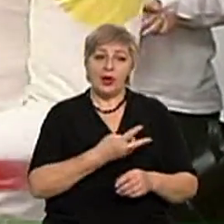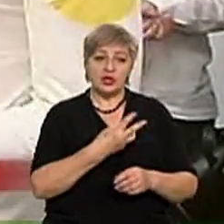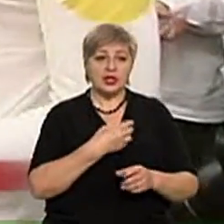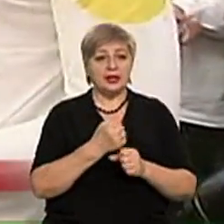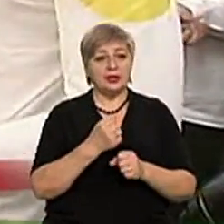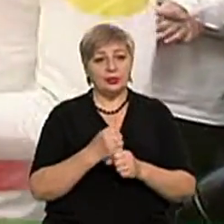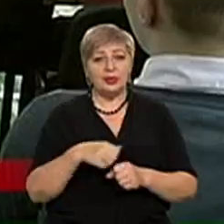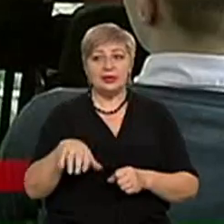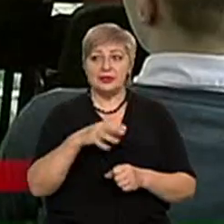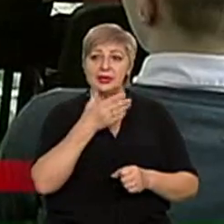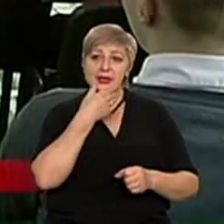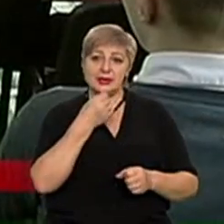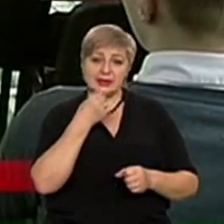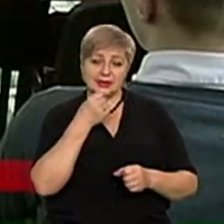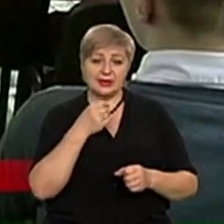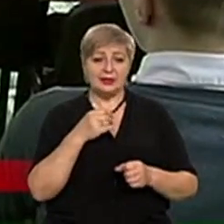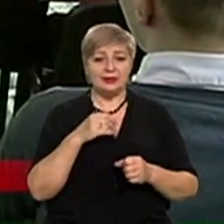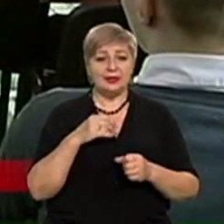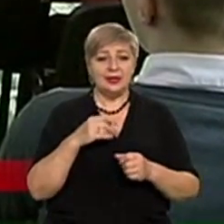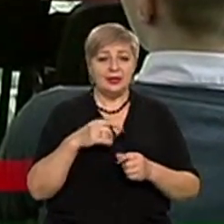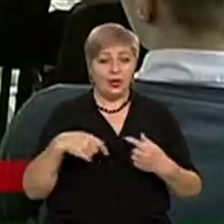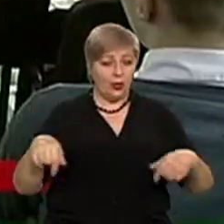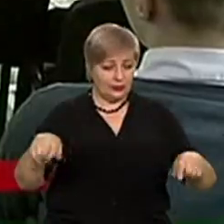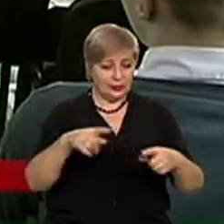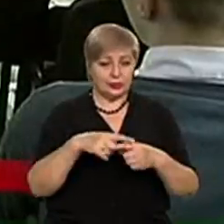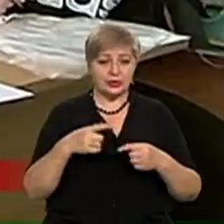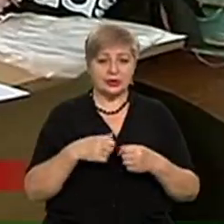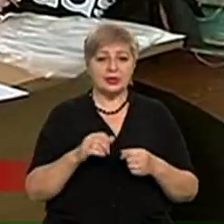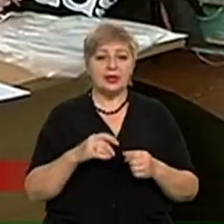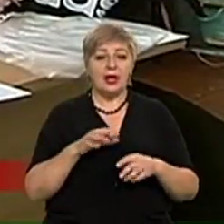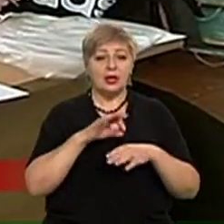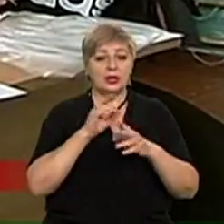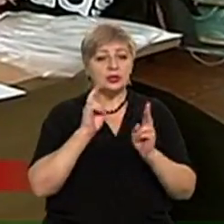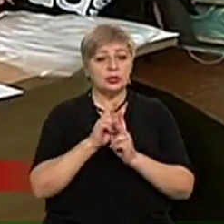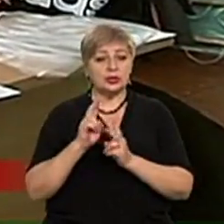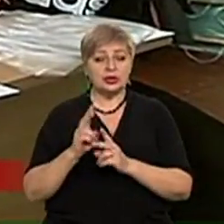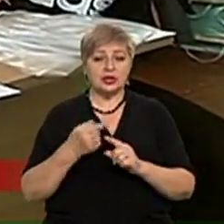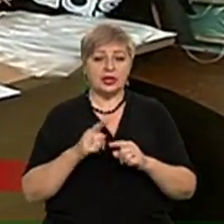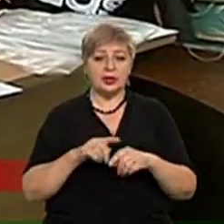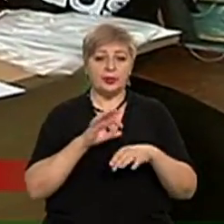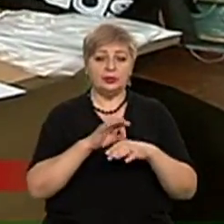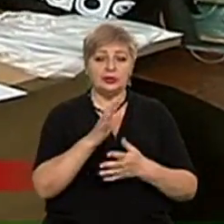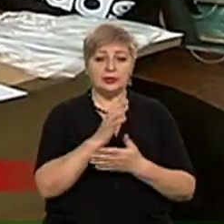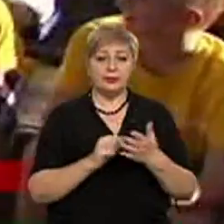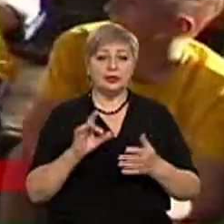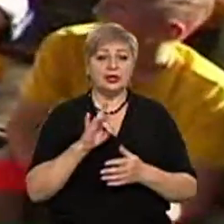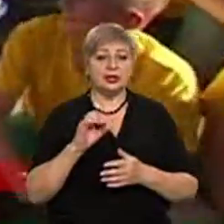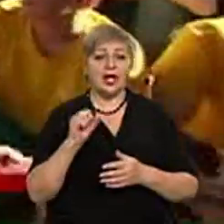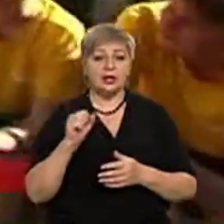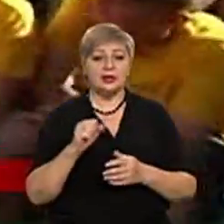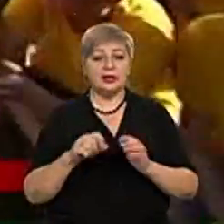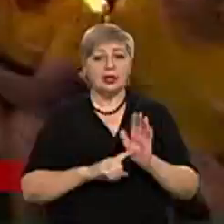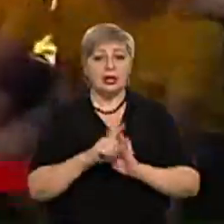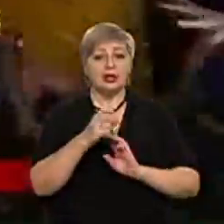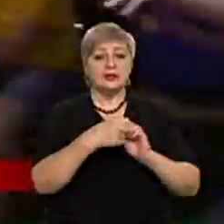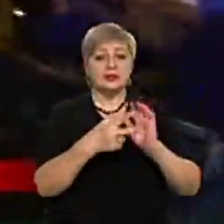це суперсила Насті. Саме надихати покликані зустрічі, які проводить фонд Ріната Ахметова. Із 2018